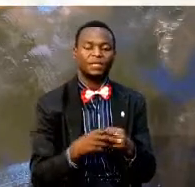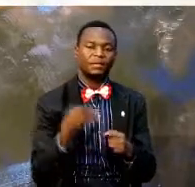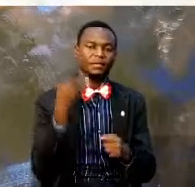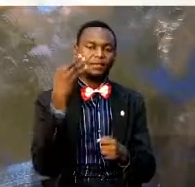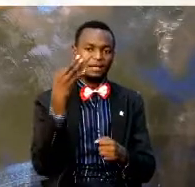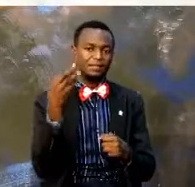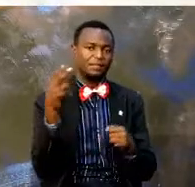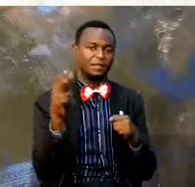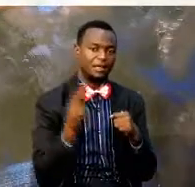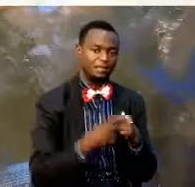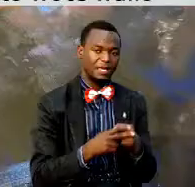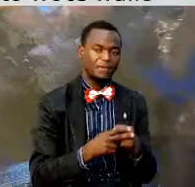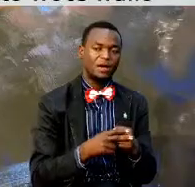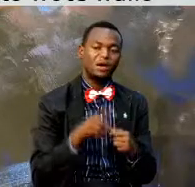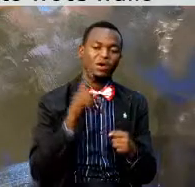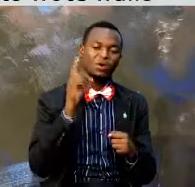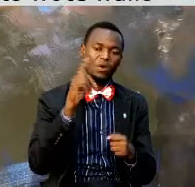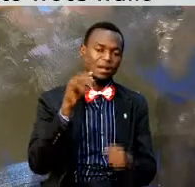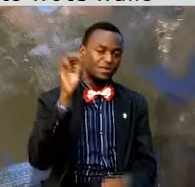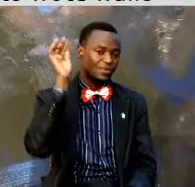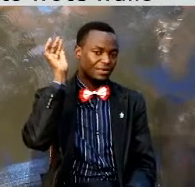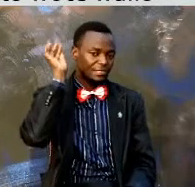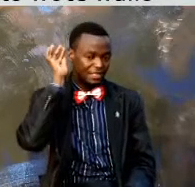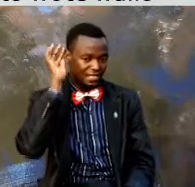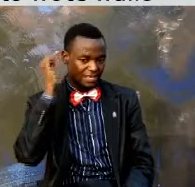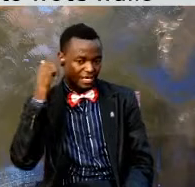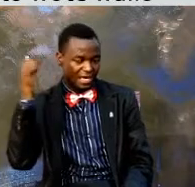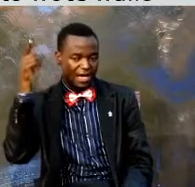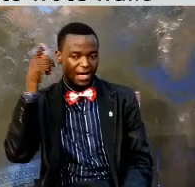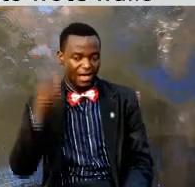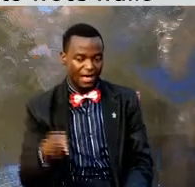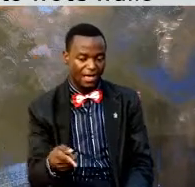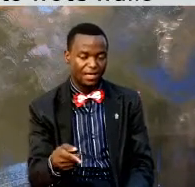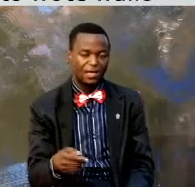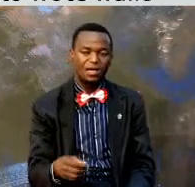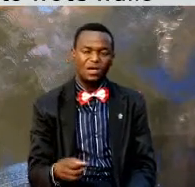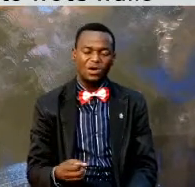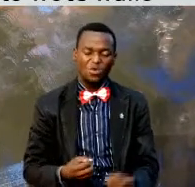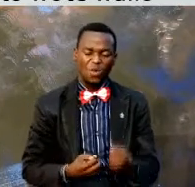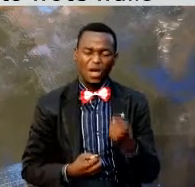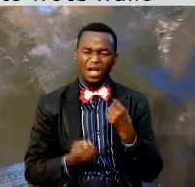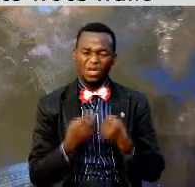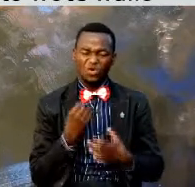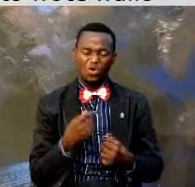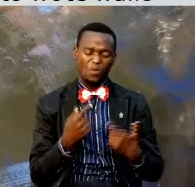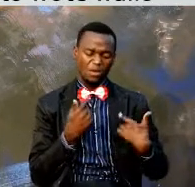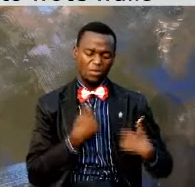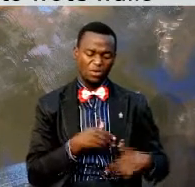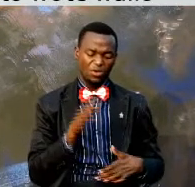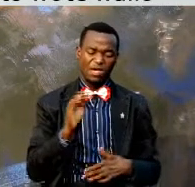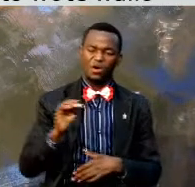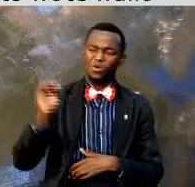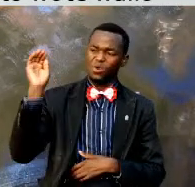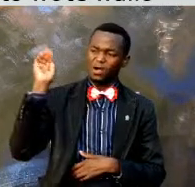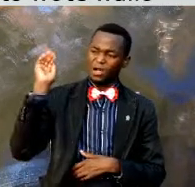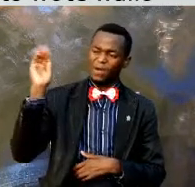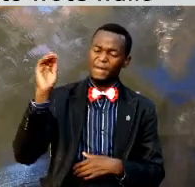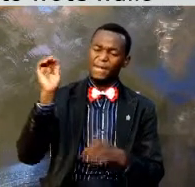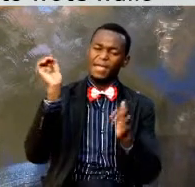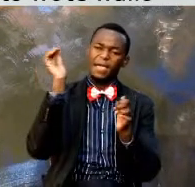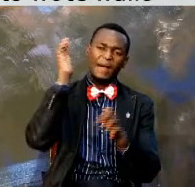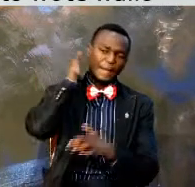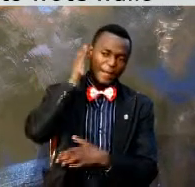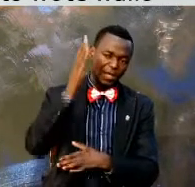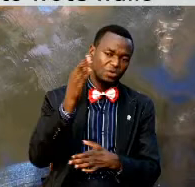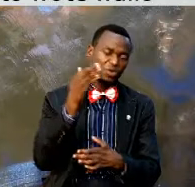37. Waliposikia haya wakachomwa mioyo yao, wakamwambia Petro na